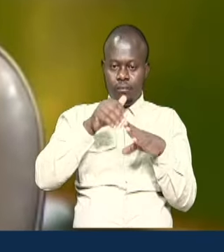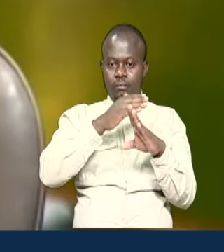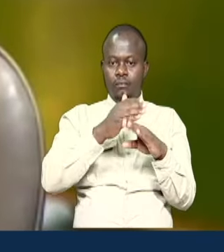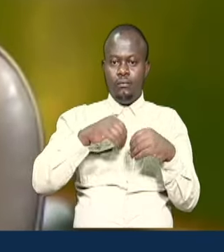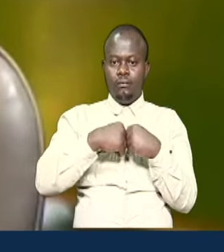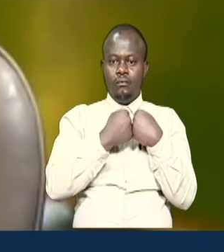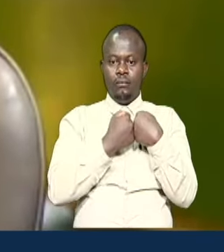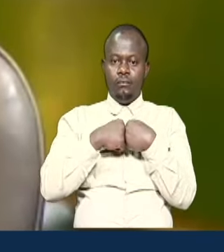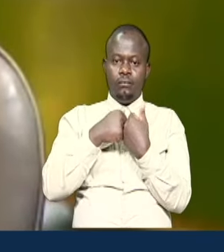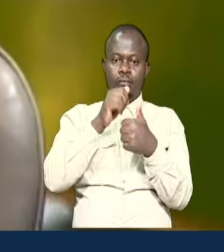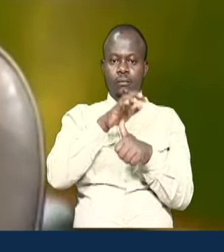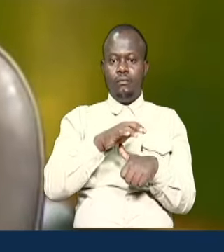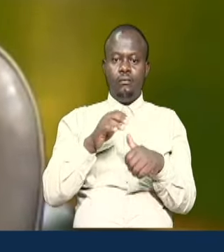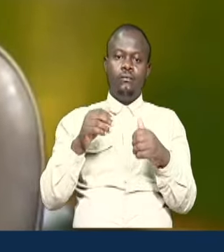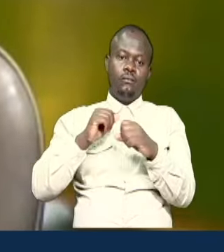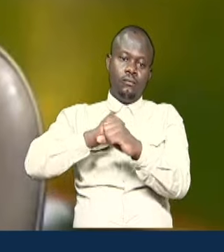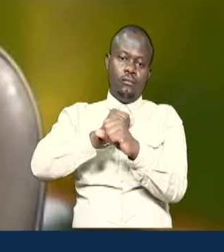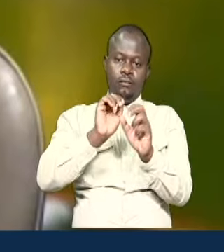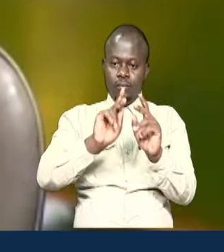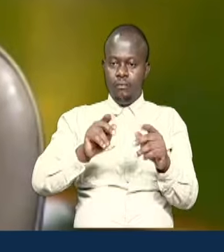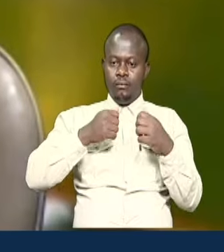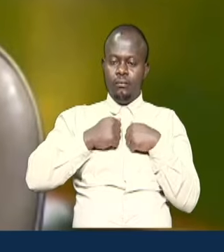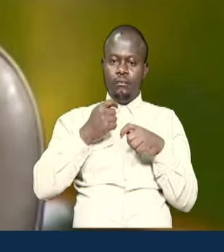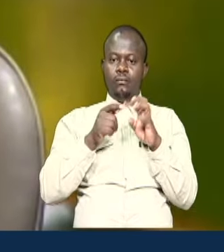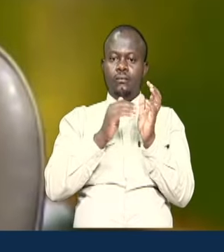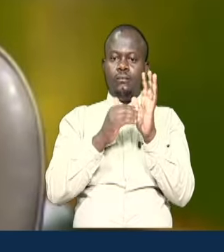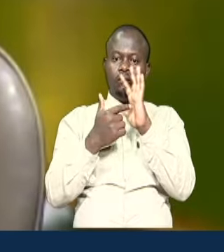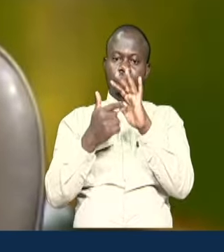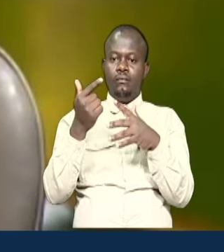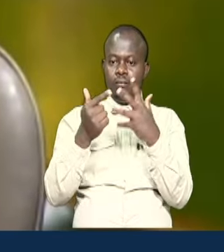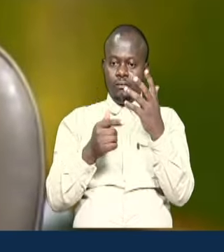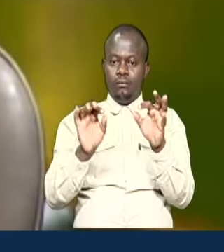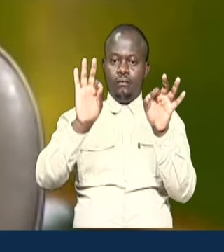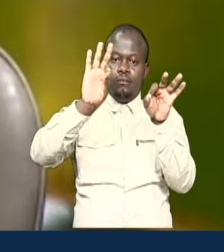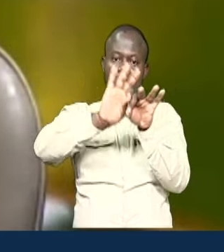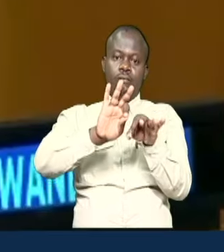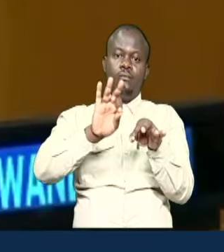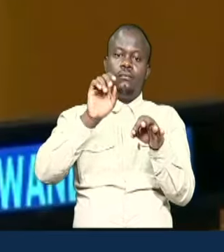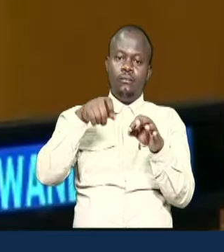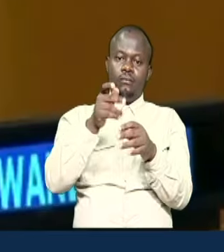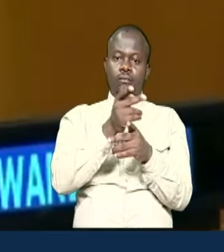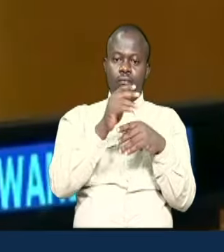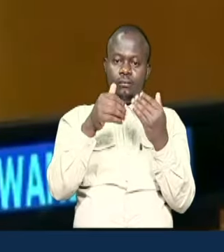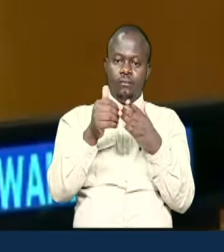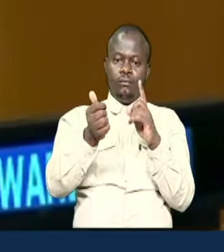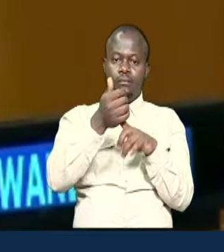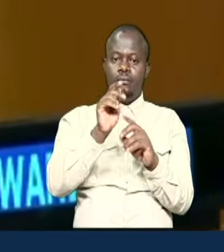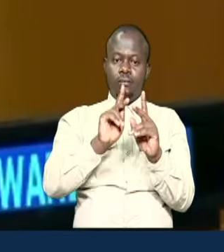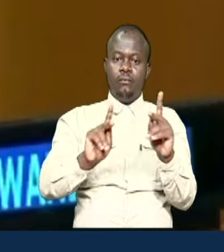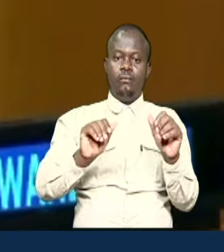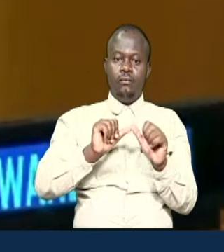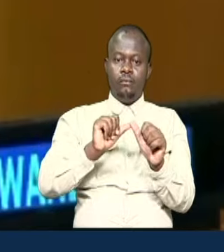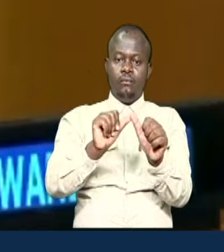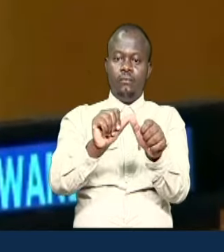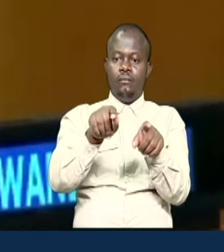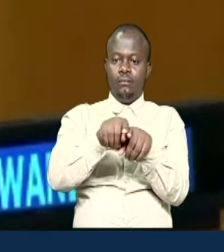amakimbirane ihohoterwa no kubungabunga amahoro. U Rwanda kandi rwagaragaje ibintu by'ingenzi byakwitabwaho mu kugera ku mahoro arambye